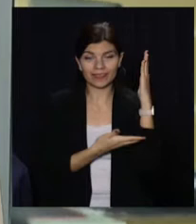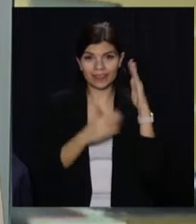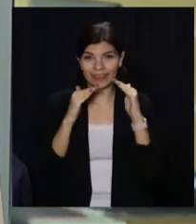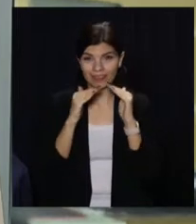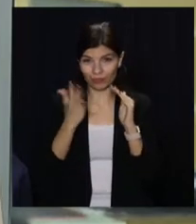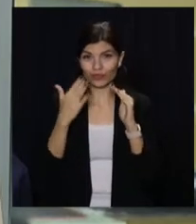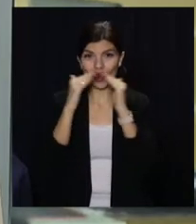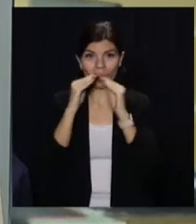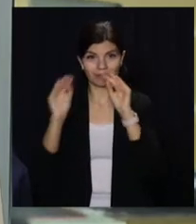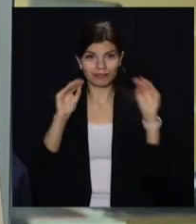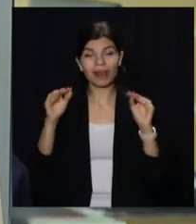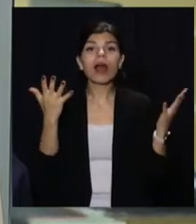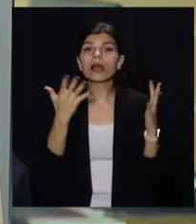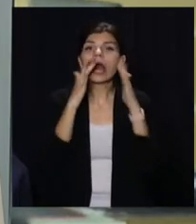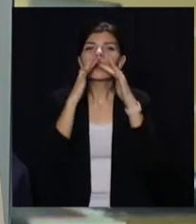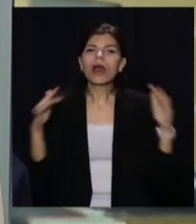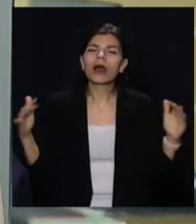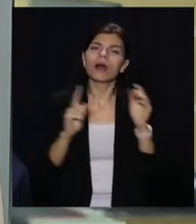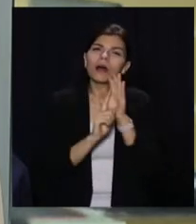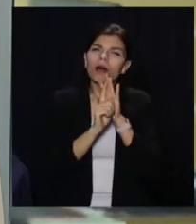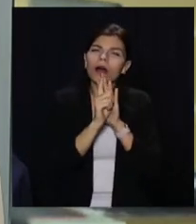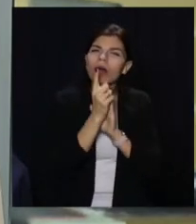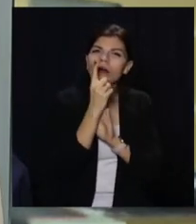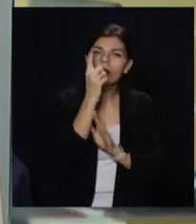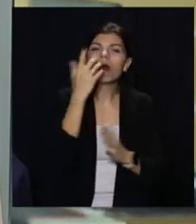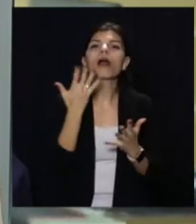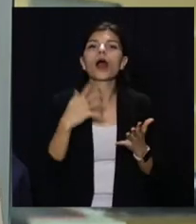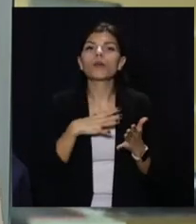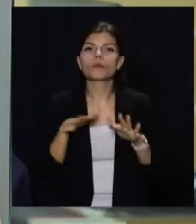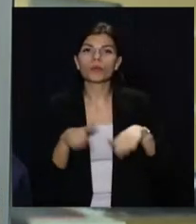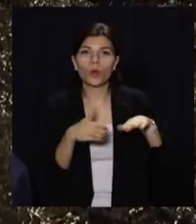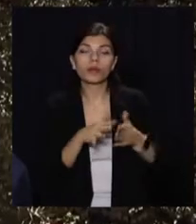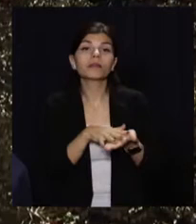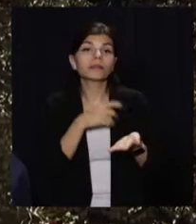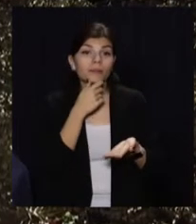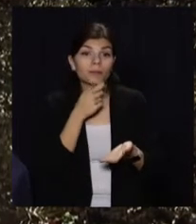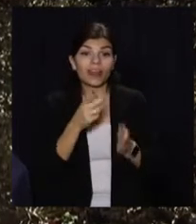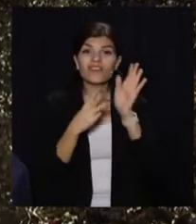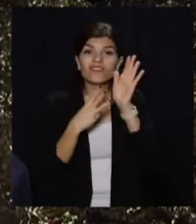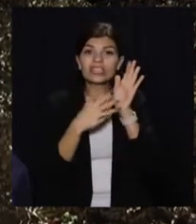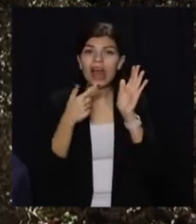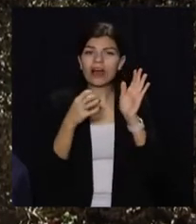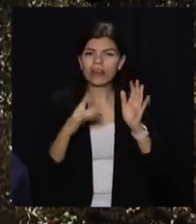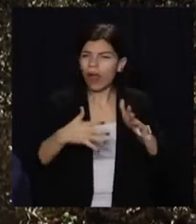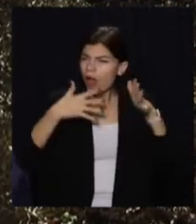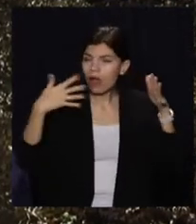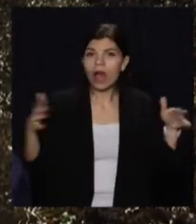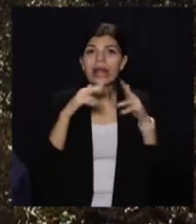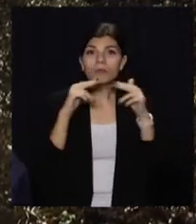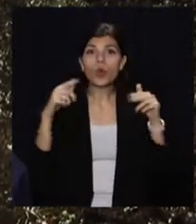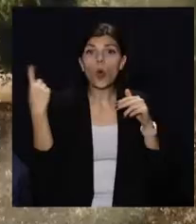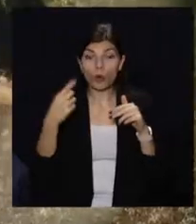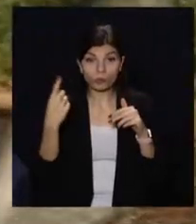домівки. Який шлях проходить ялинка, аби вбратися в новорічні шати – дивіться далі. 8 гектарів – найбільша плантація в